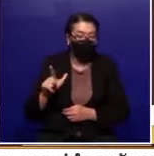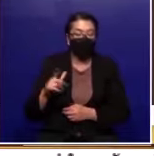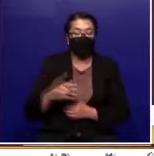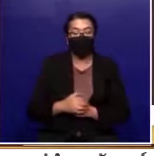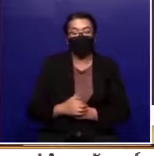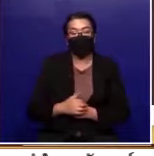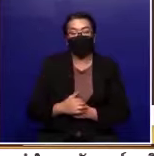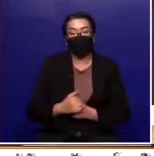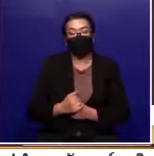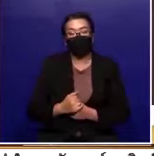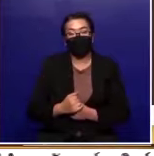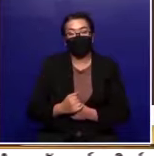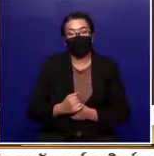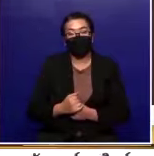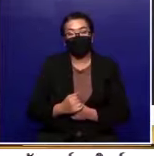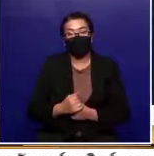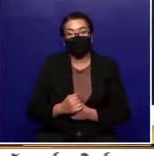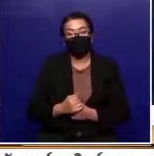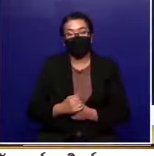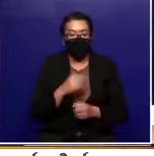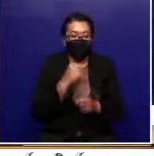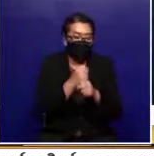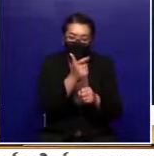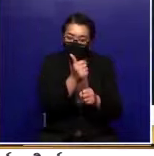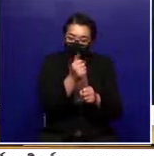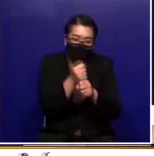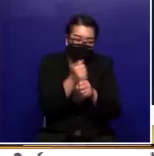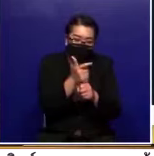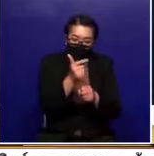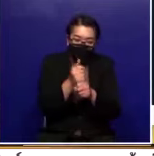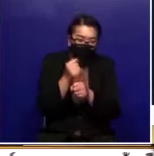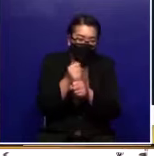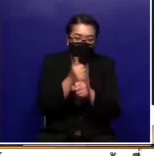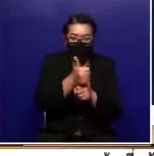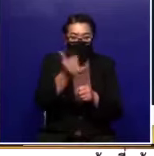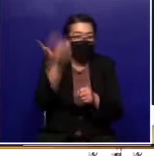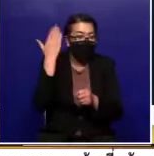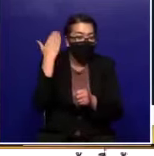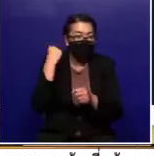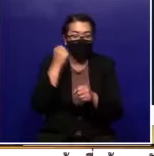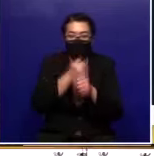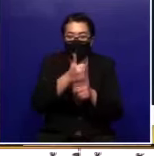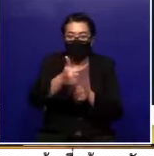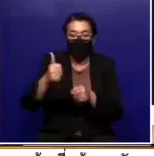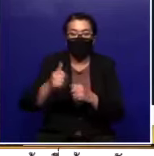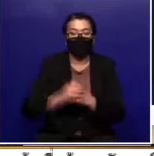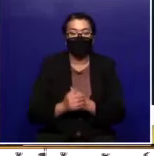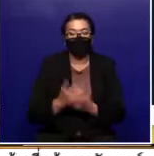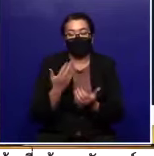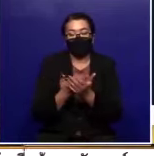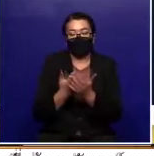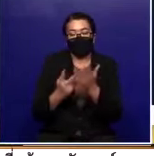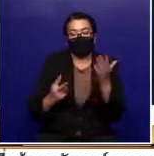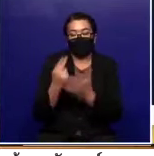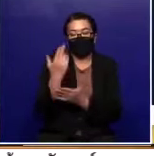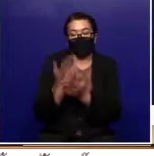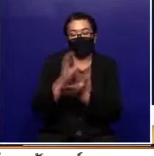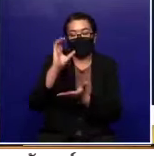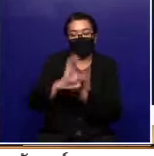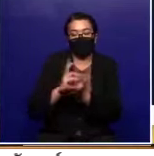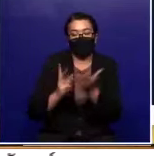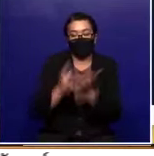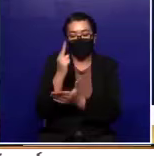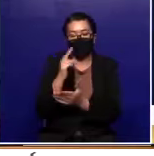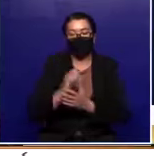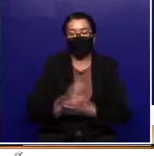ลักษณ์มันกึ๊กกึ๊กมันเหมือนเจอไส้เดือนเหรอเนี่ยท่านประธานครับถูกตัดไปตั้งเยอะซึ่งสถานการ